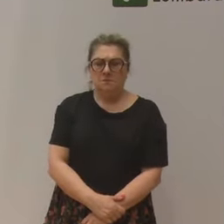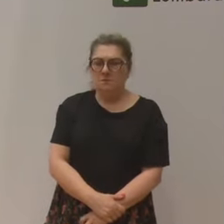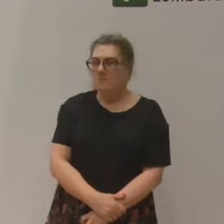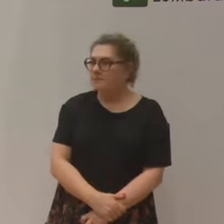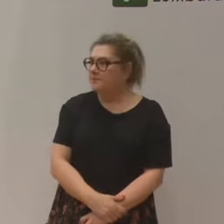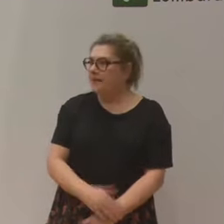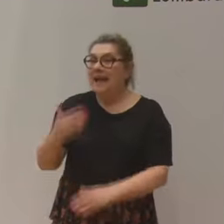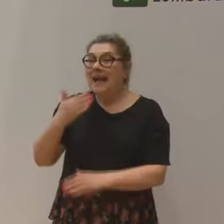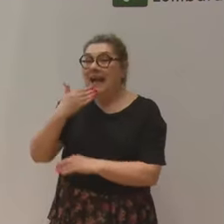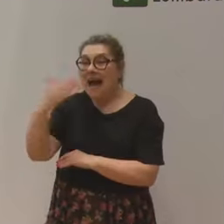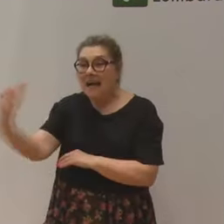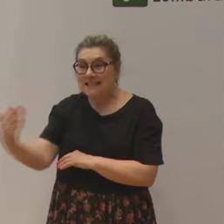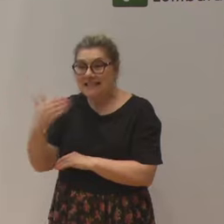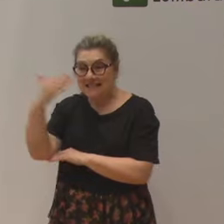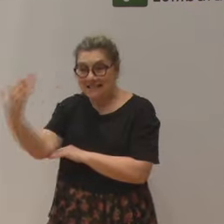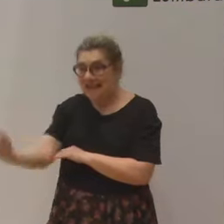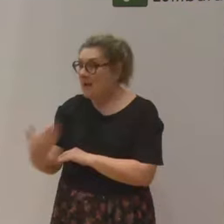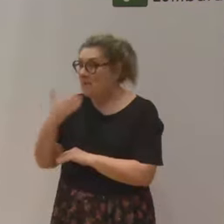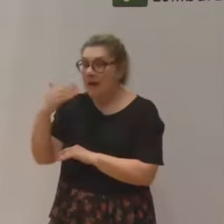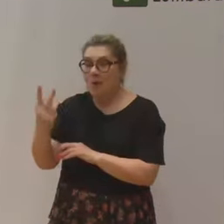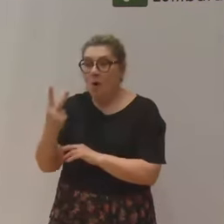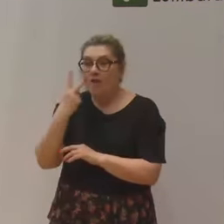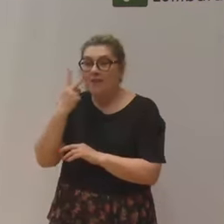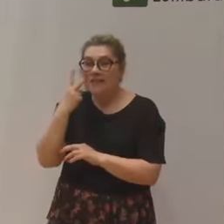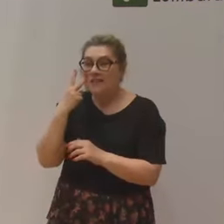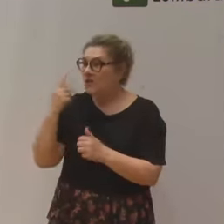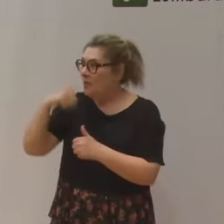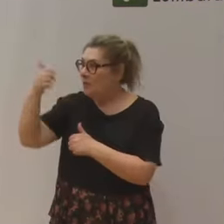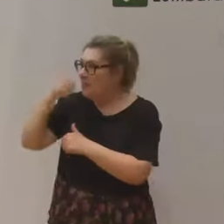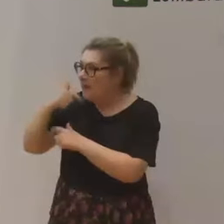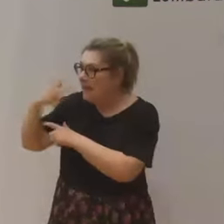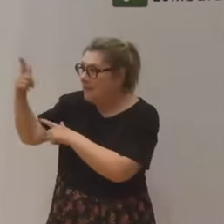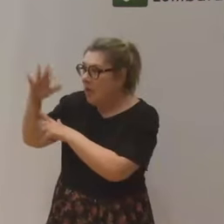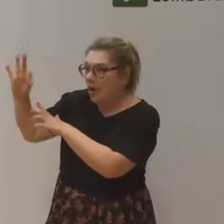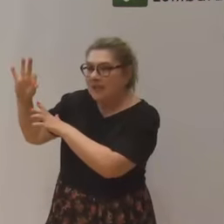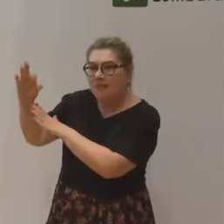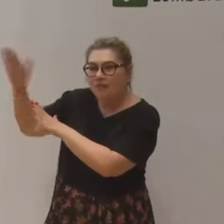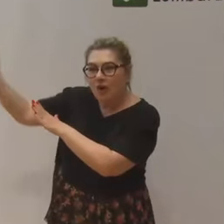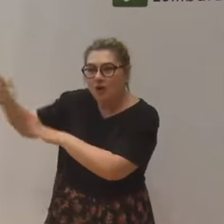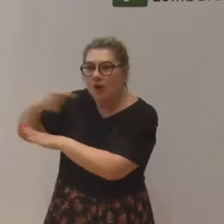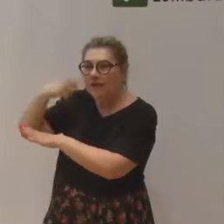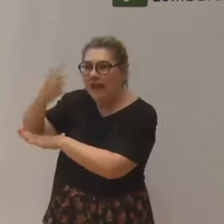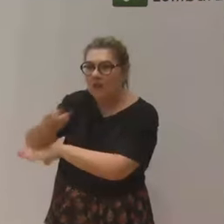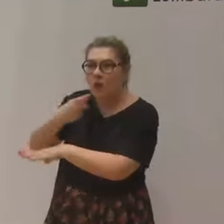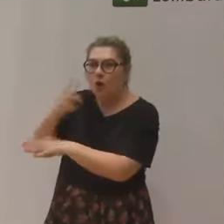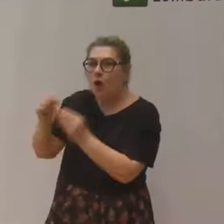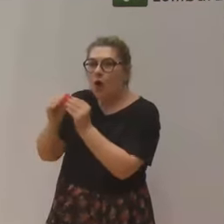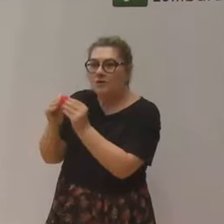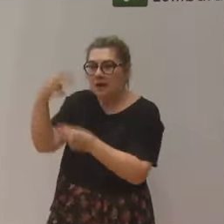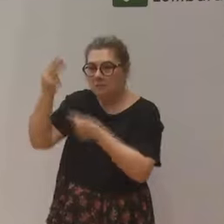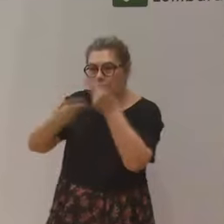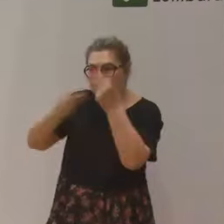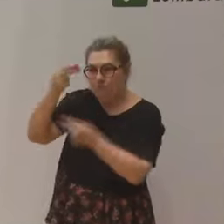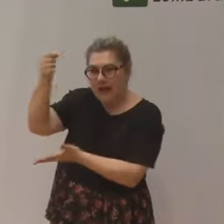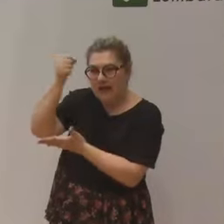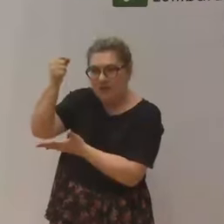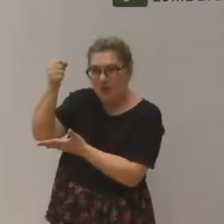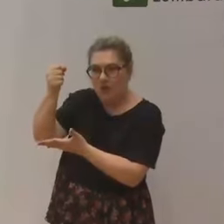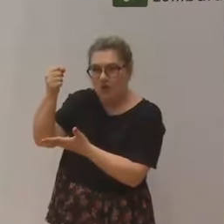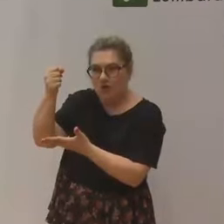Grazie. Grazie dottor Sileo. Quindi abbiamo visto una panoramica delle risorse e tecnicamente di quello che fa Regione Lombardia